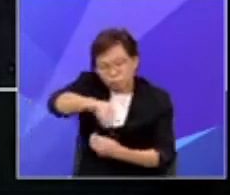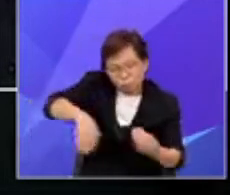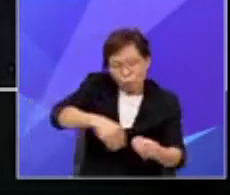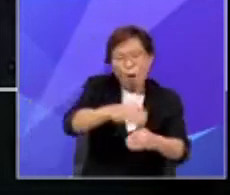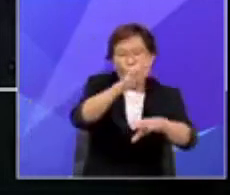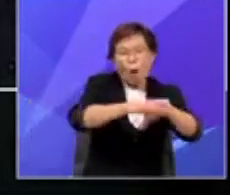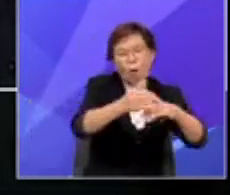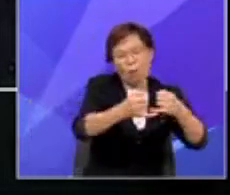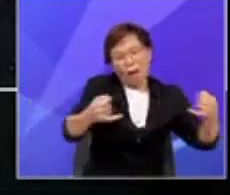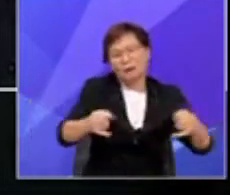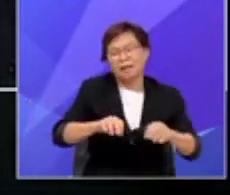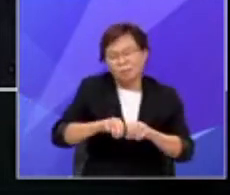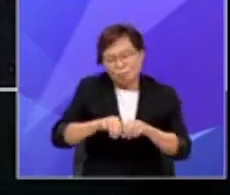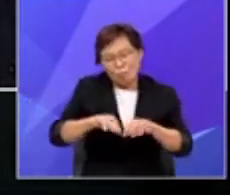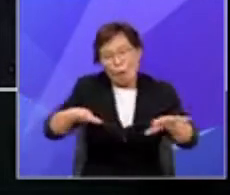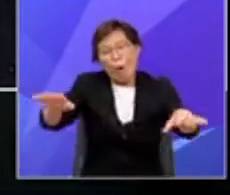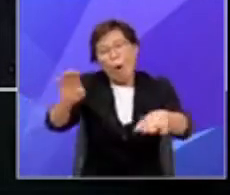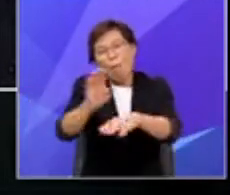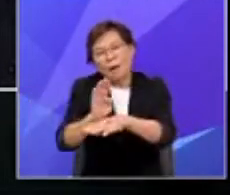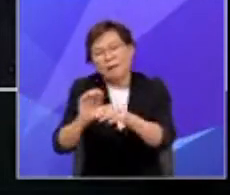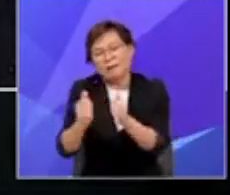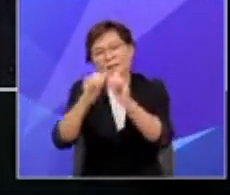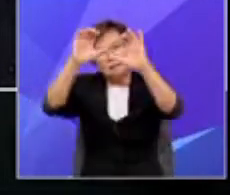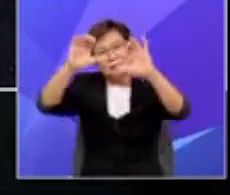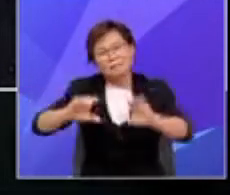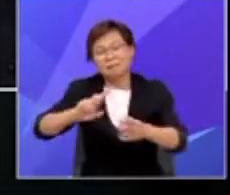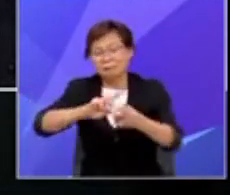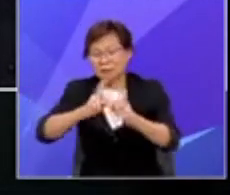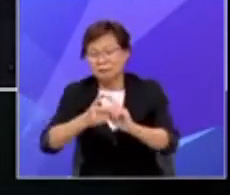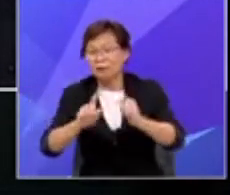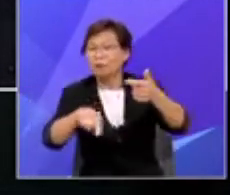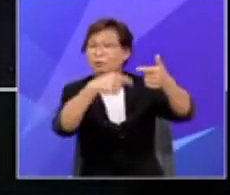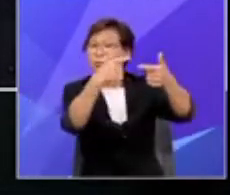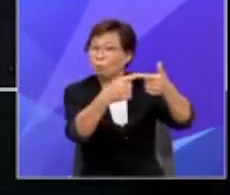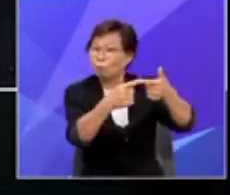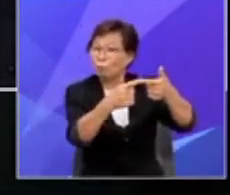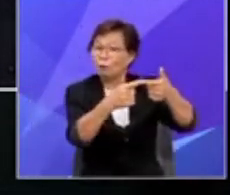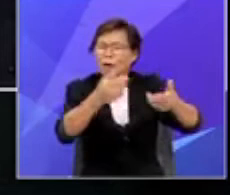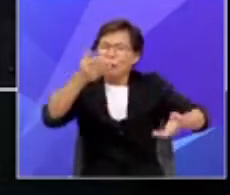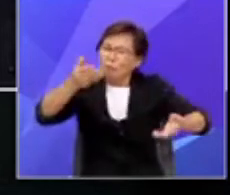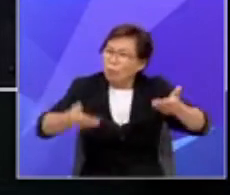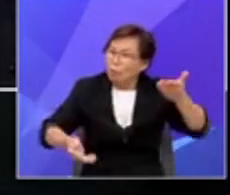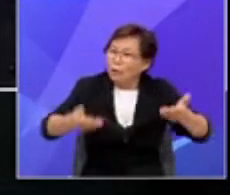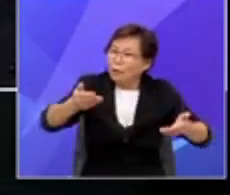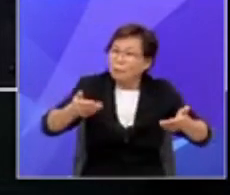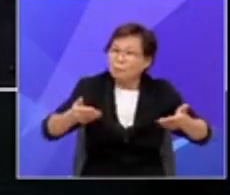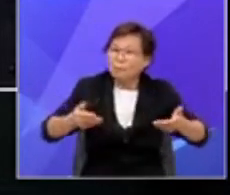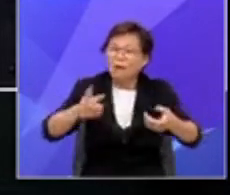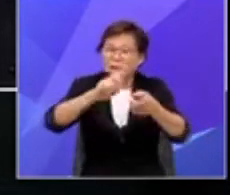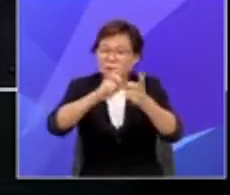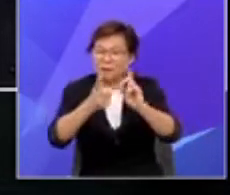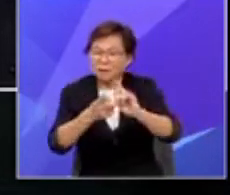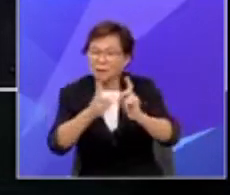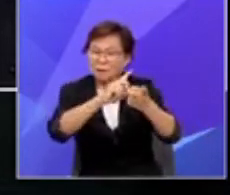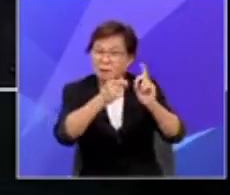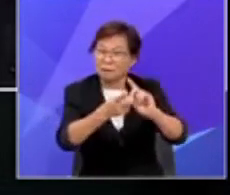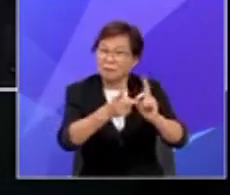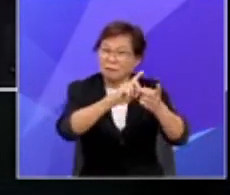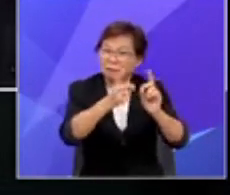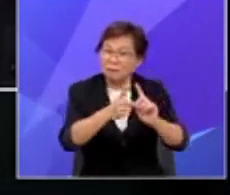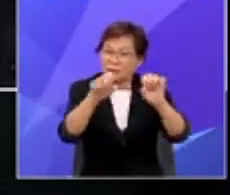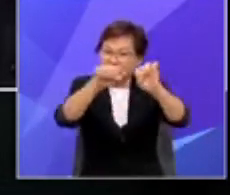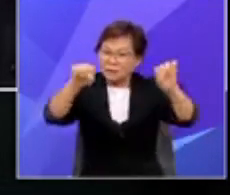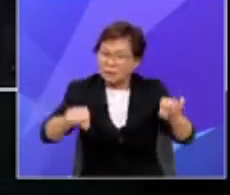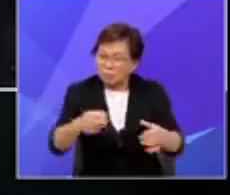penjagaan agak The Angel dengan kaidah digital dan keduanya mungkin am pengkristenan dari segi